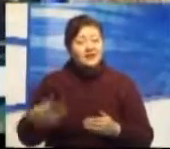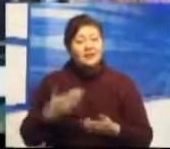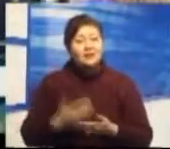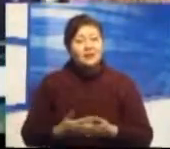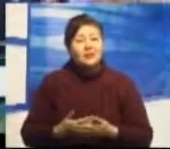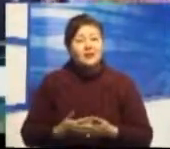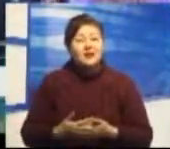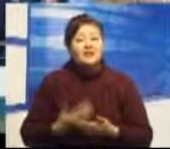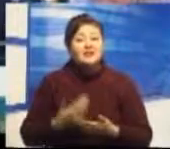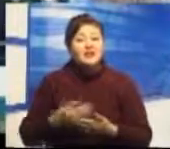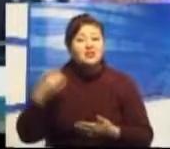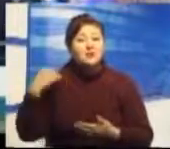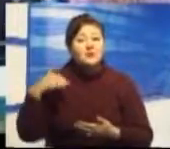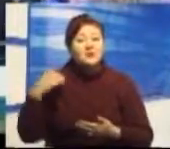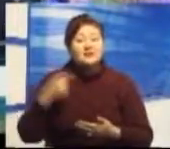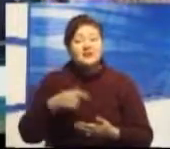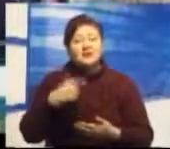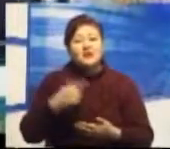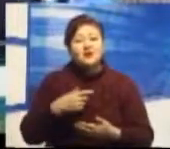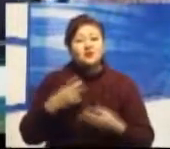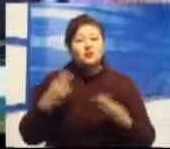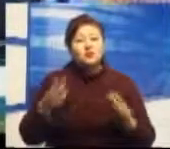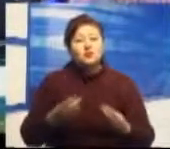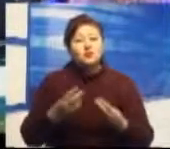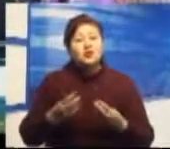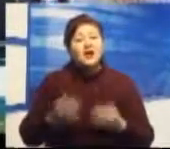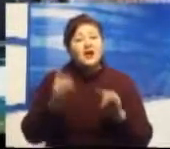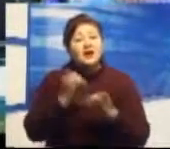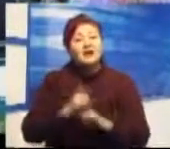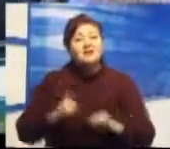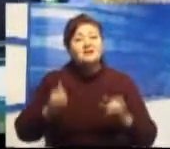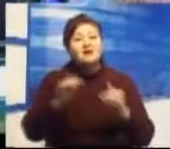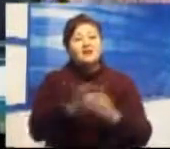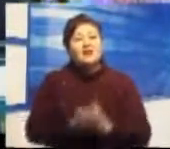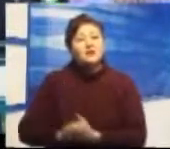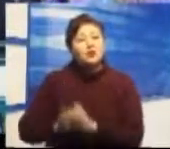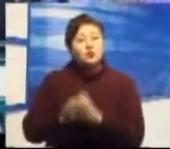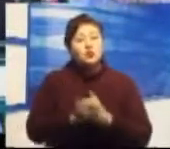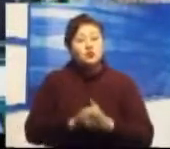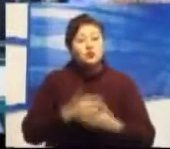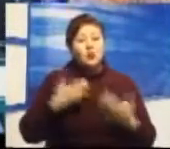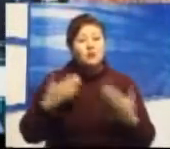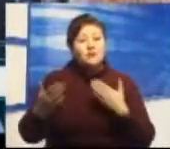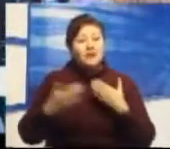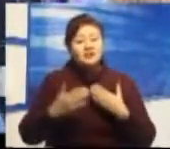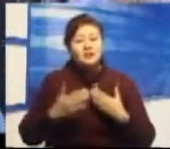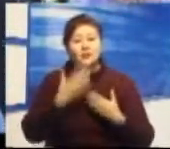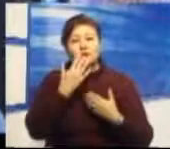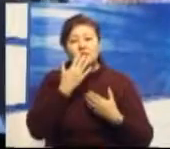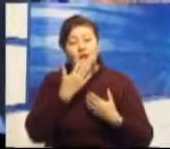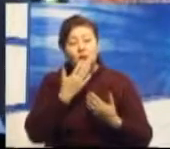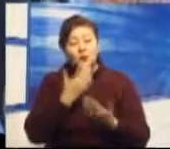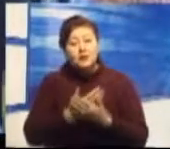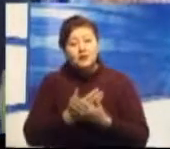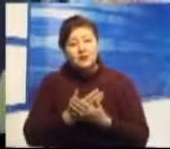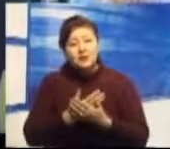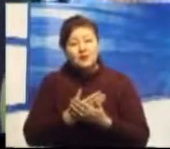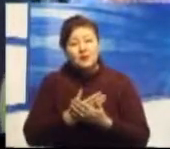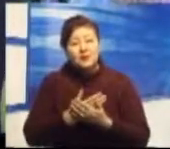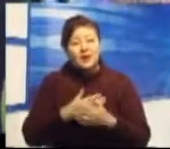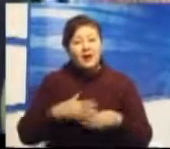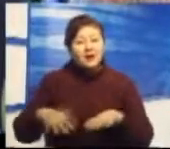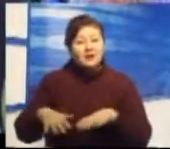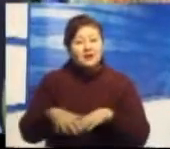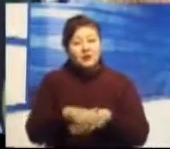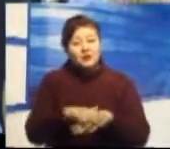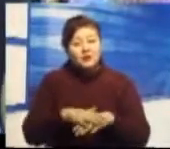көп дінді мемлекетпіз. Соның халықтың достығын, бірлігін, ұлттардың татулығын ставшын құрған болатын, сондықтан да біз сол